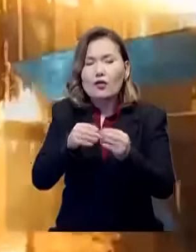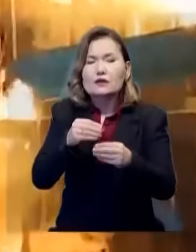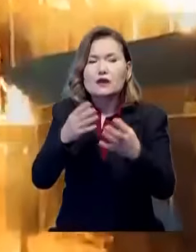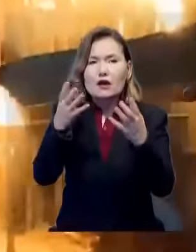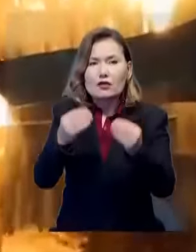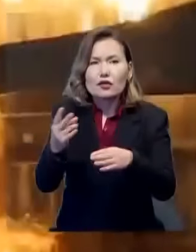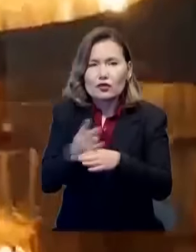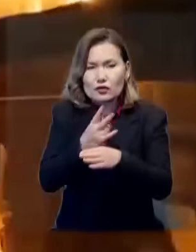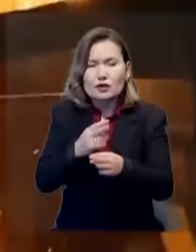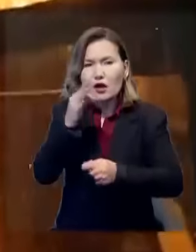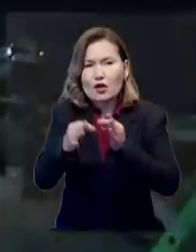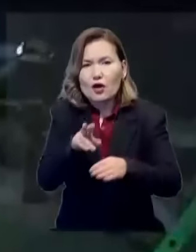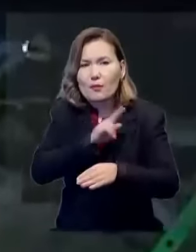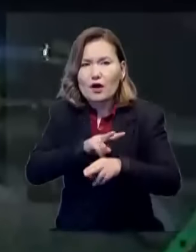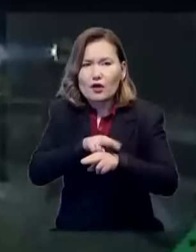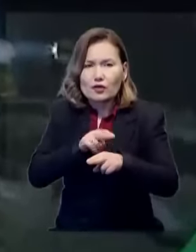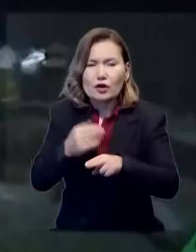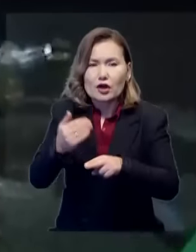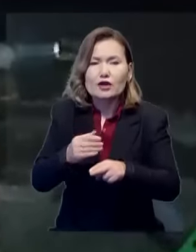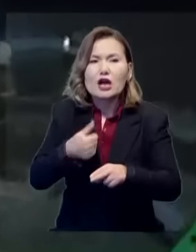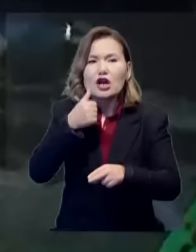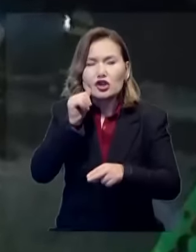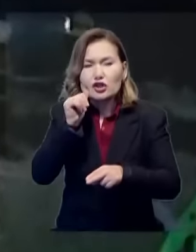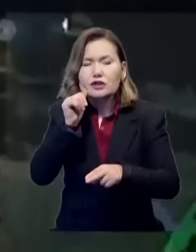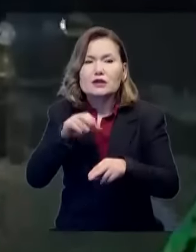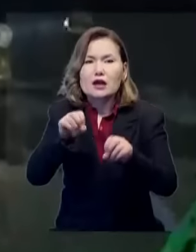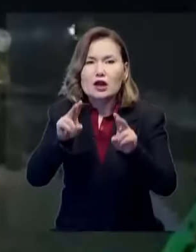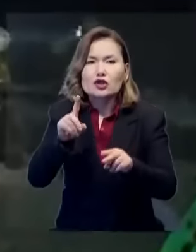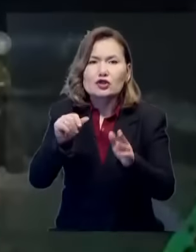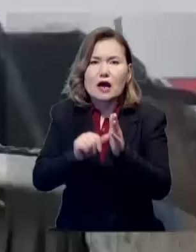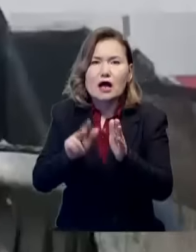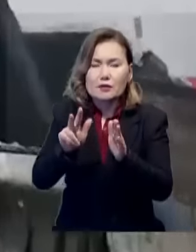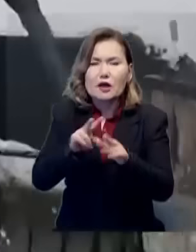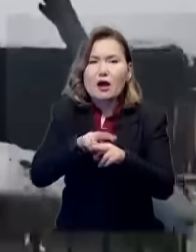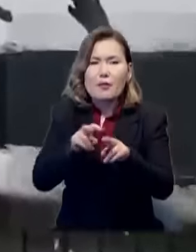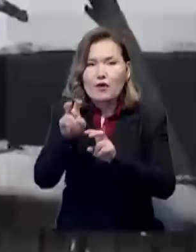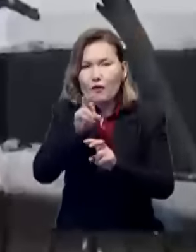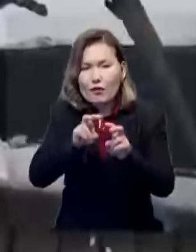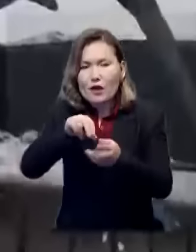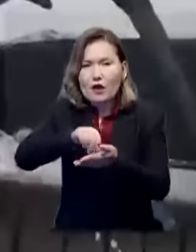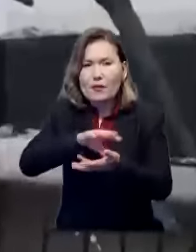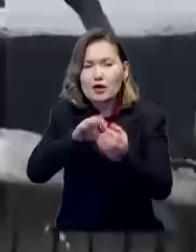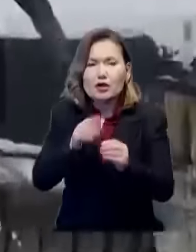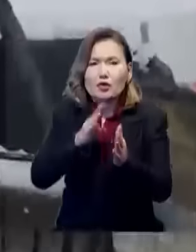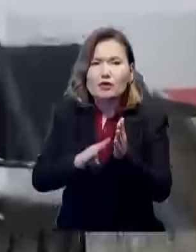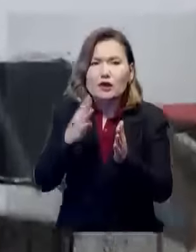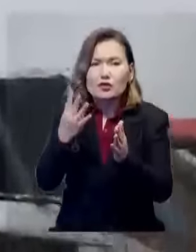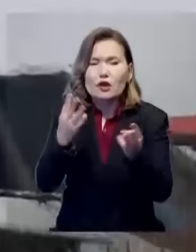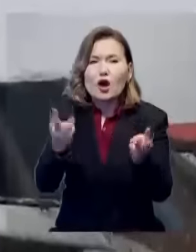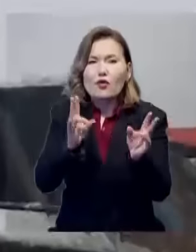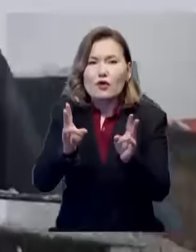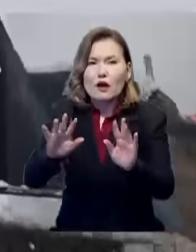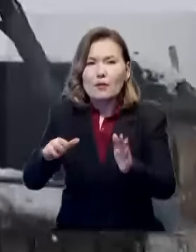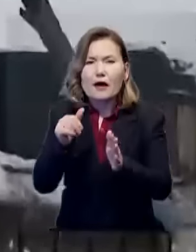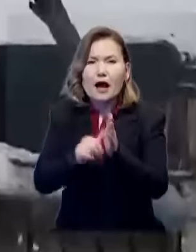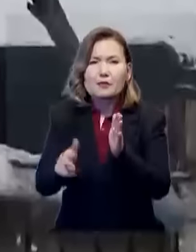режимде жұмыс жасады. Кеше мамандар 163 мәрте құтқару іс-шараларына шықты. Оның ішінде 94-ті өртке қатысты болса,